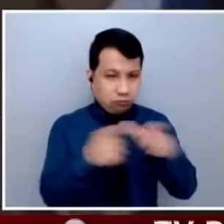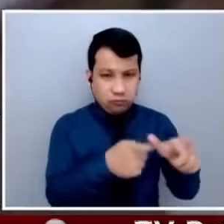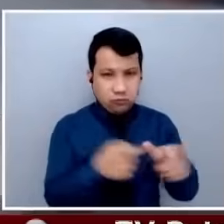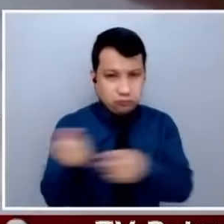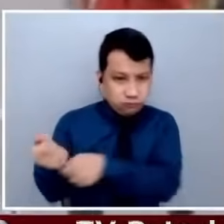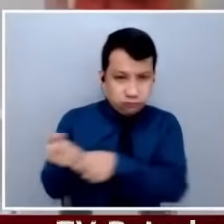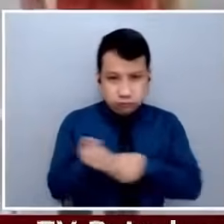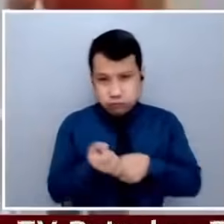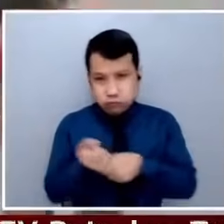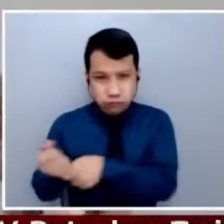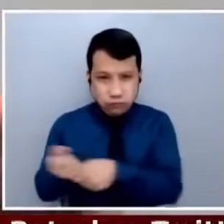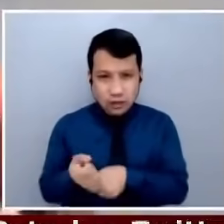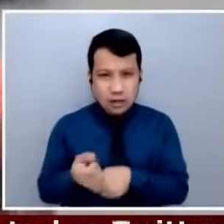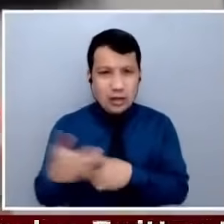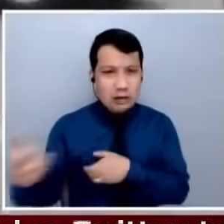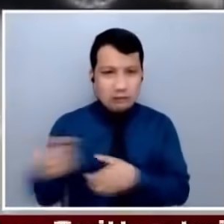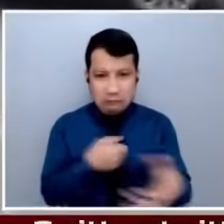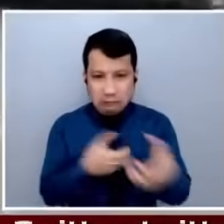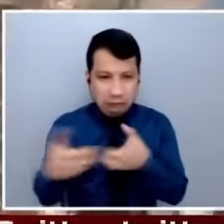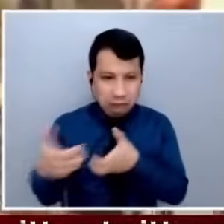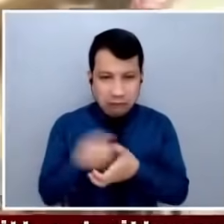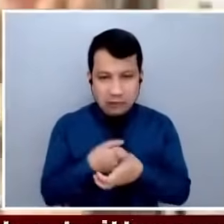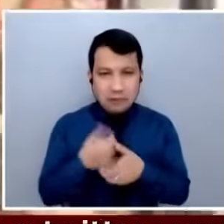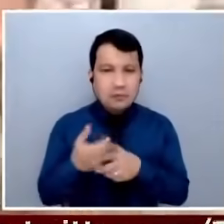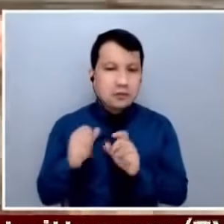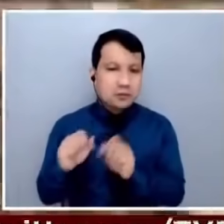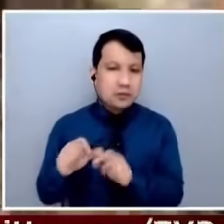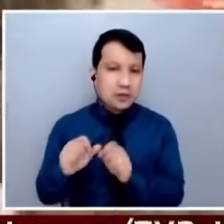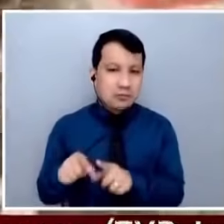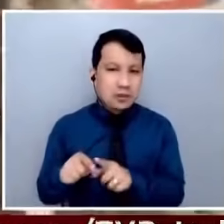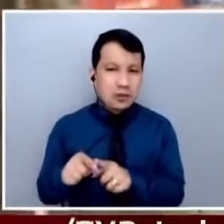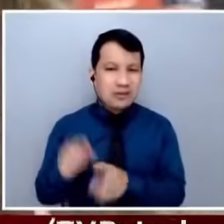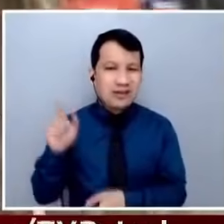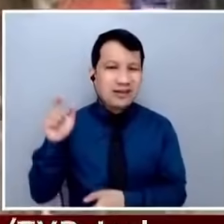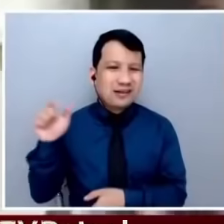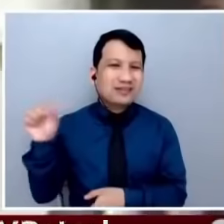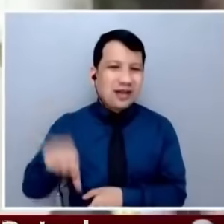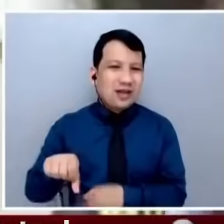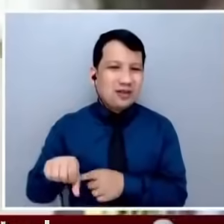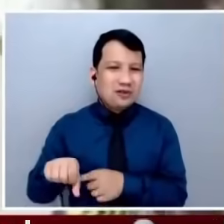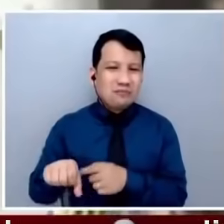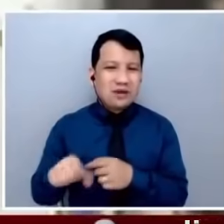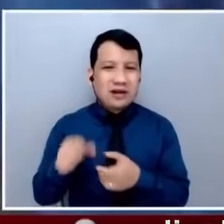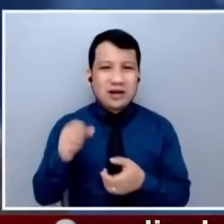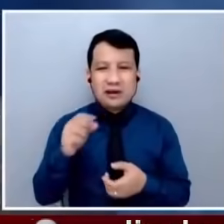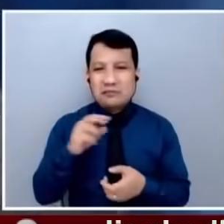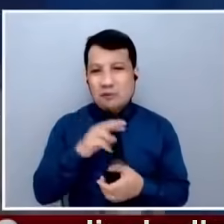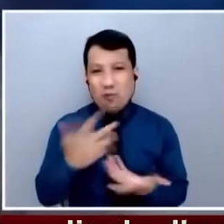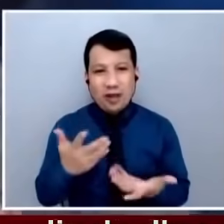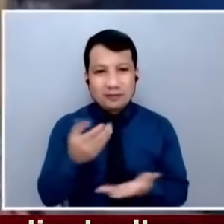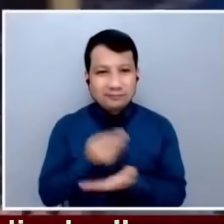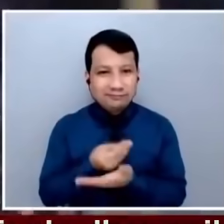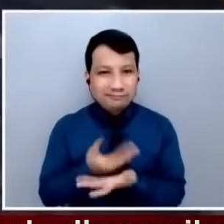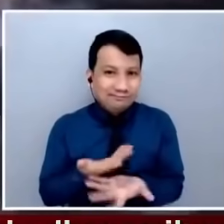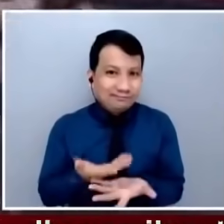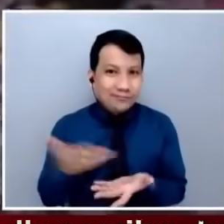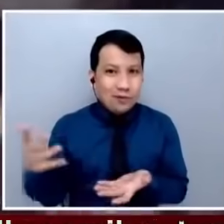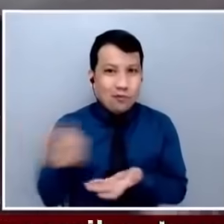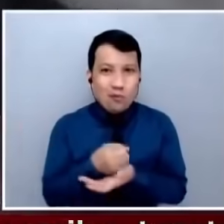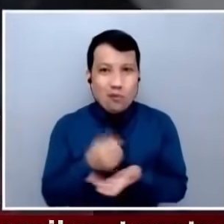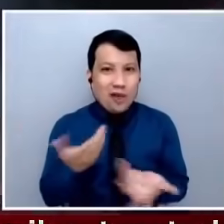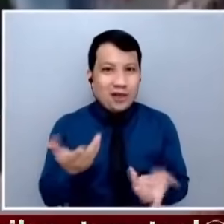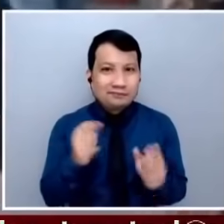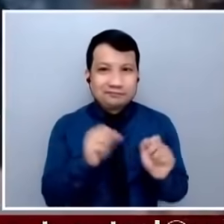hilahan, kumpiskahan ng mga paninda. Talo ang mga vendors sa huli, wala nang benta, natangay pa ang